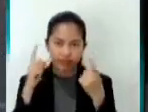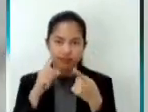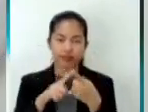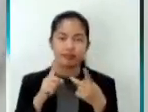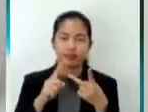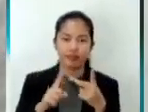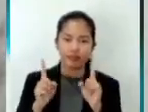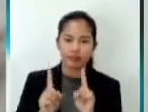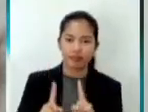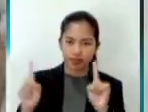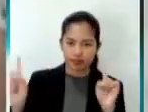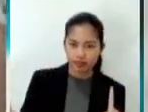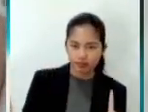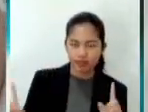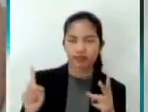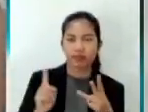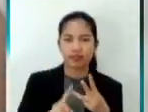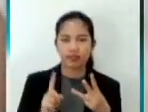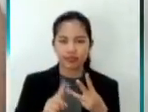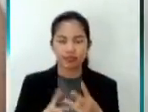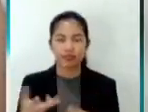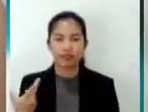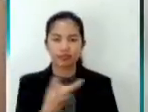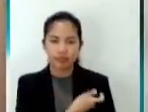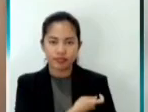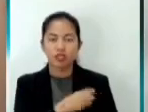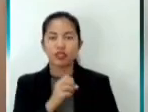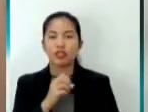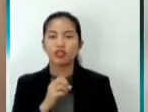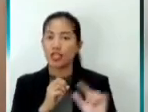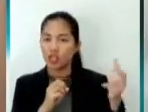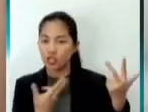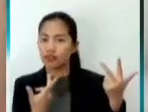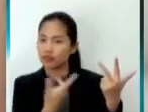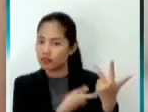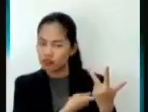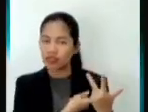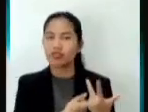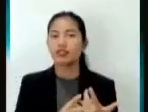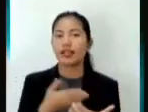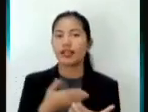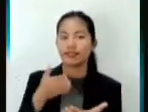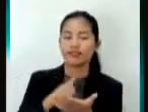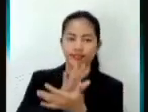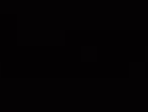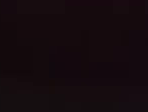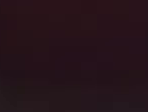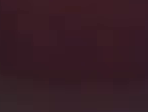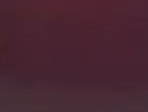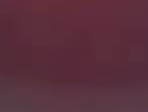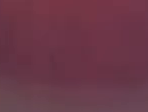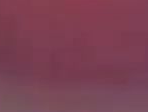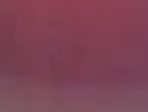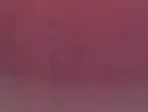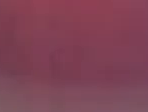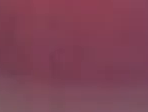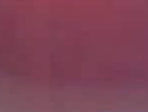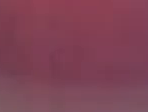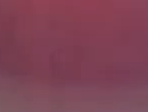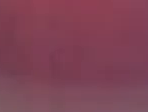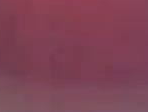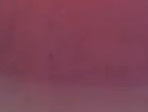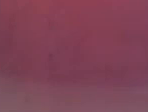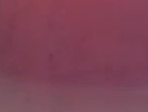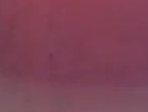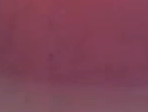distancing, at pagpapabakuna o booster shot kontra COVID-19. Von Aquino, GMA News. Huwag magpahuli sa